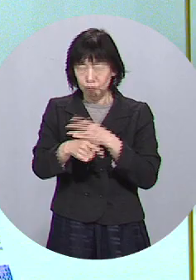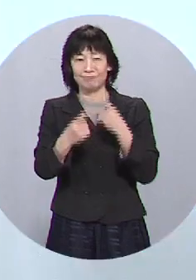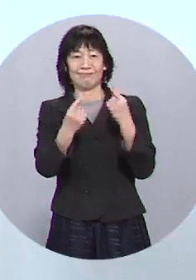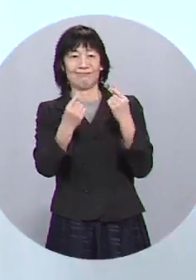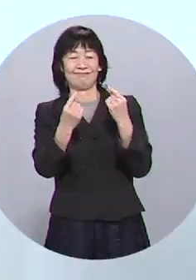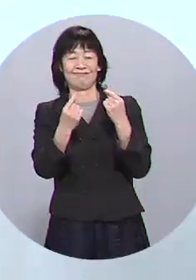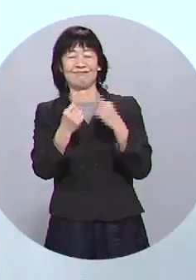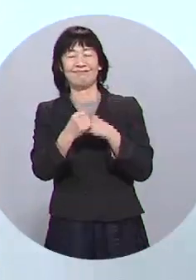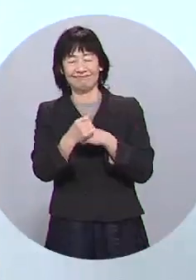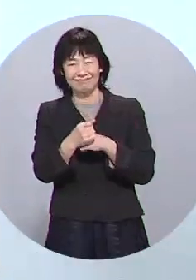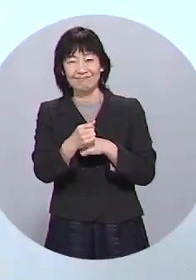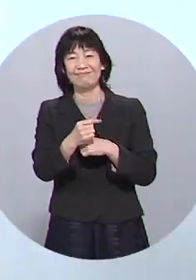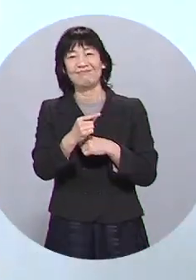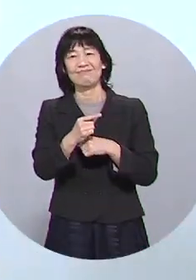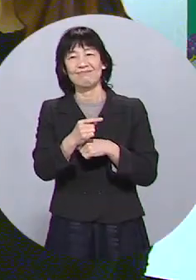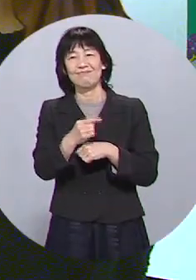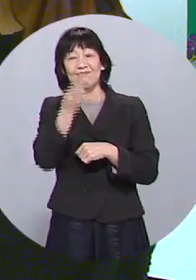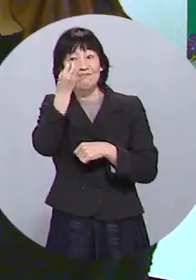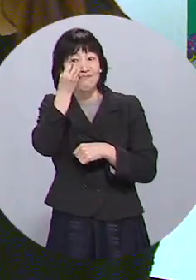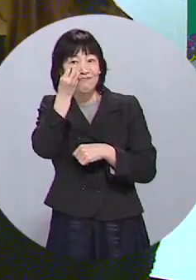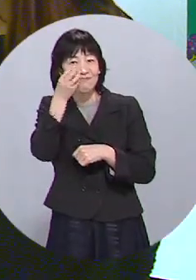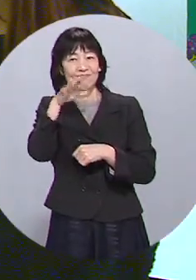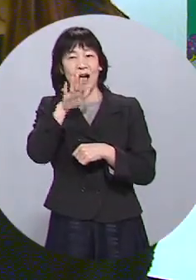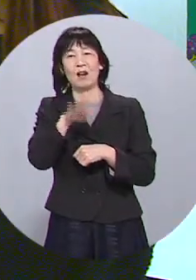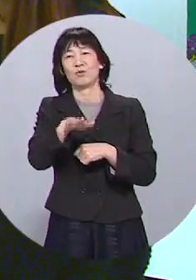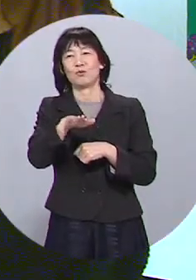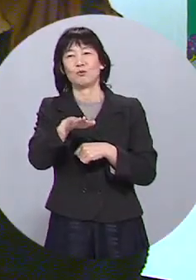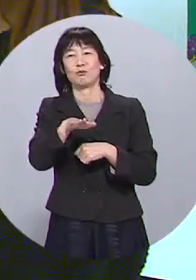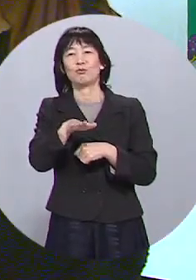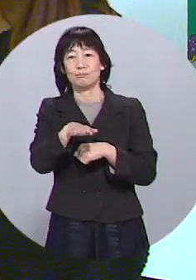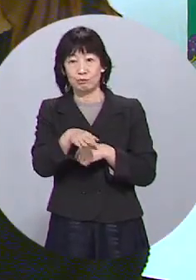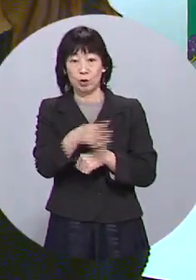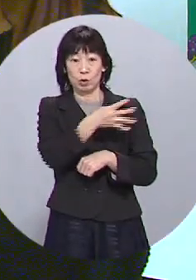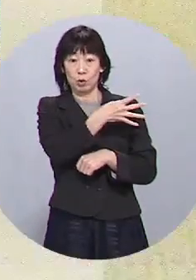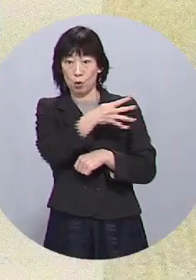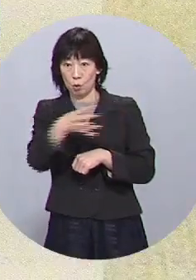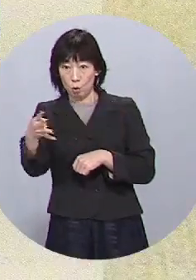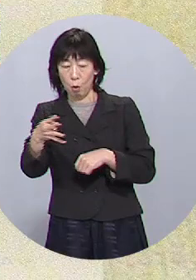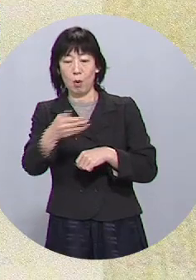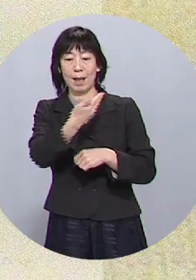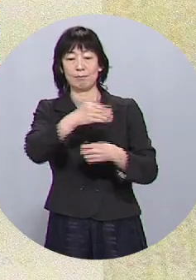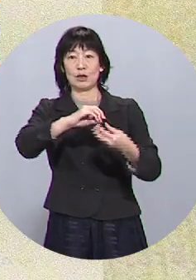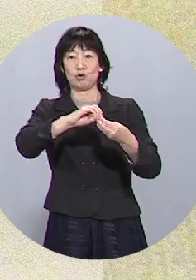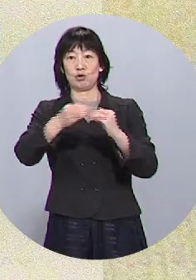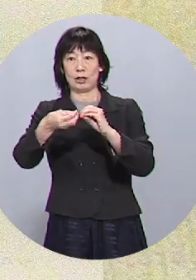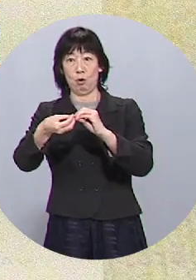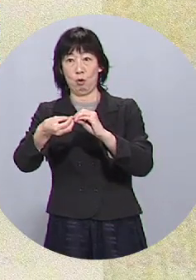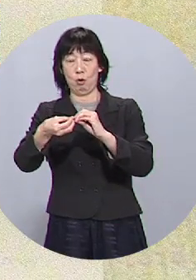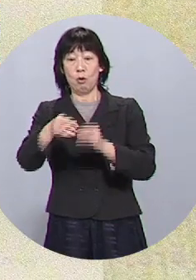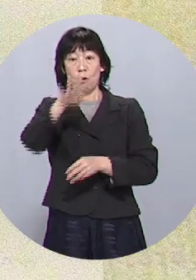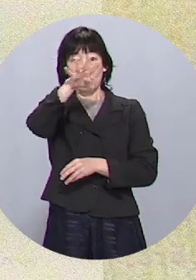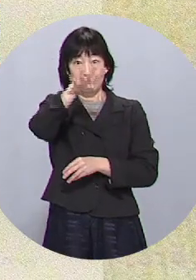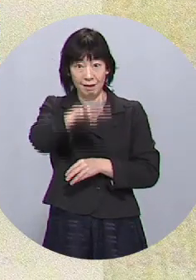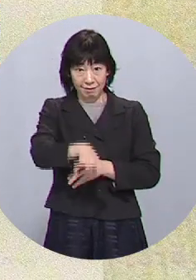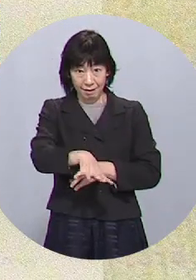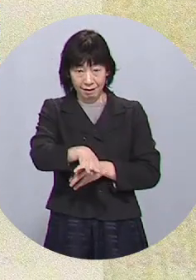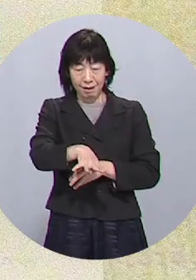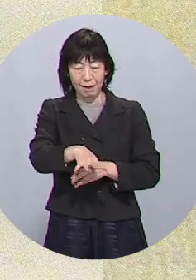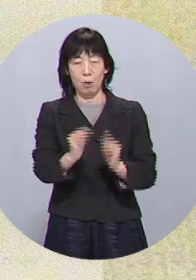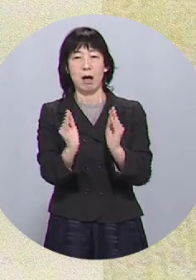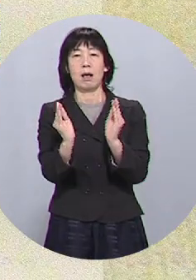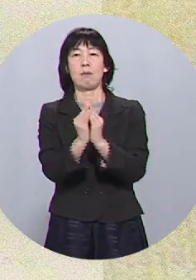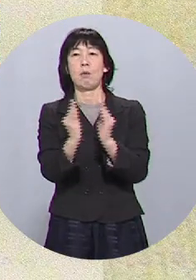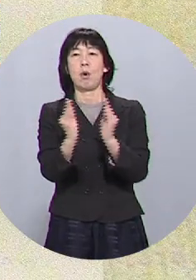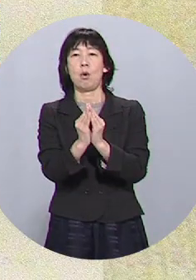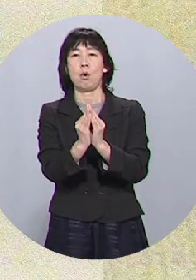着物ちょっとした秘密がございまして。 何？ 横糸に水色の糸を使って、縦糸に桃